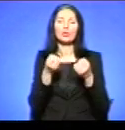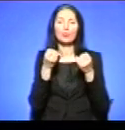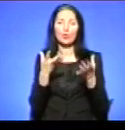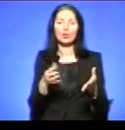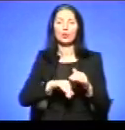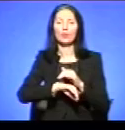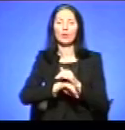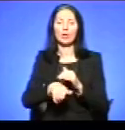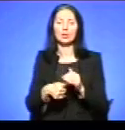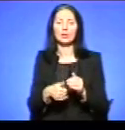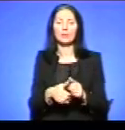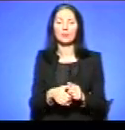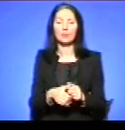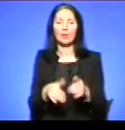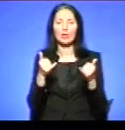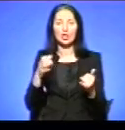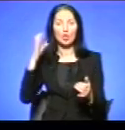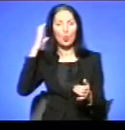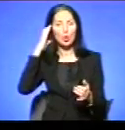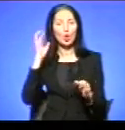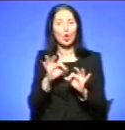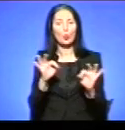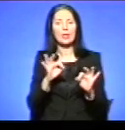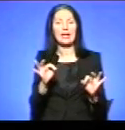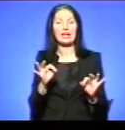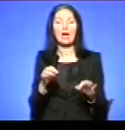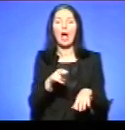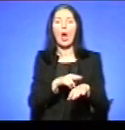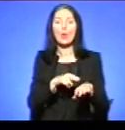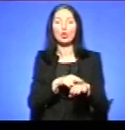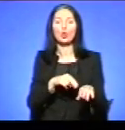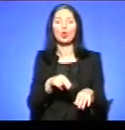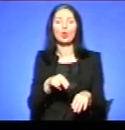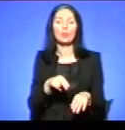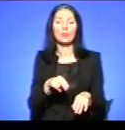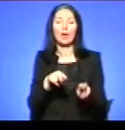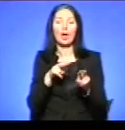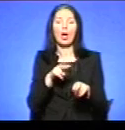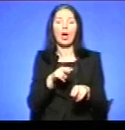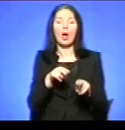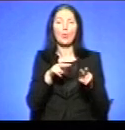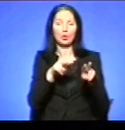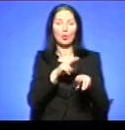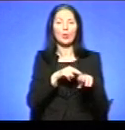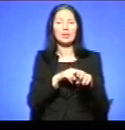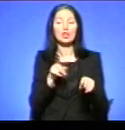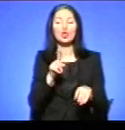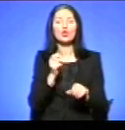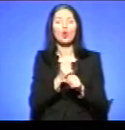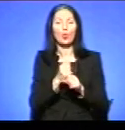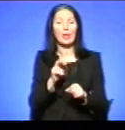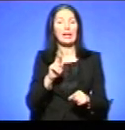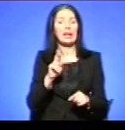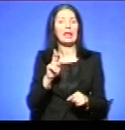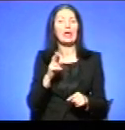викрадачів. А зараз ми послухаємо коментар національної патрульної поліції щодо того, як діяти, коли ви побачили, що немає